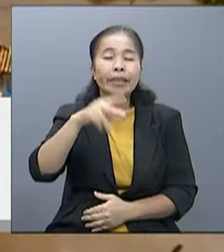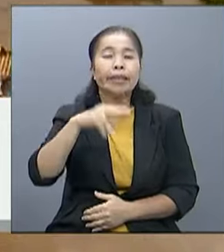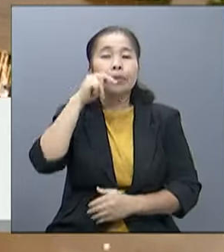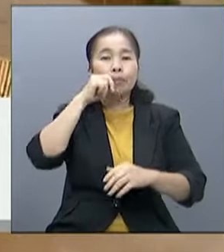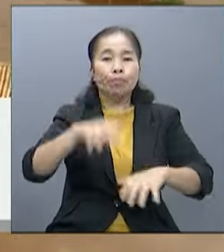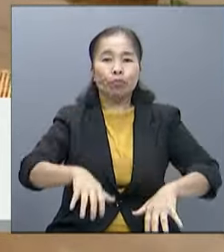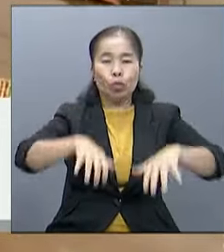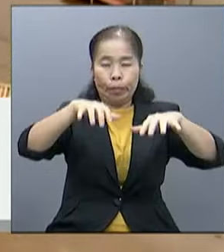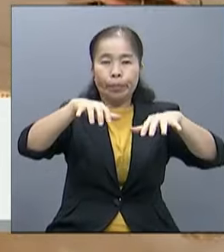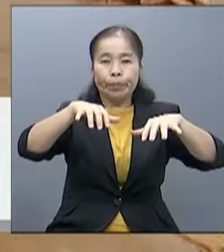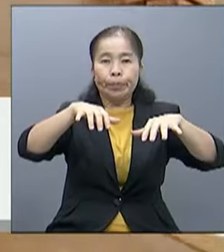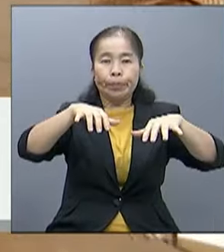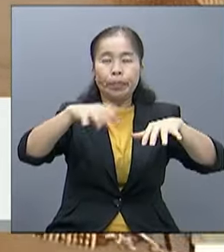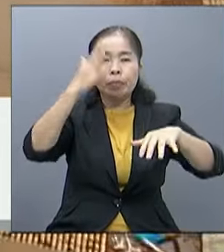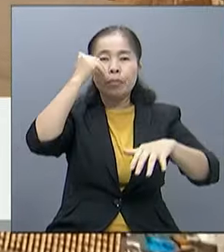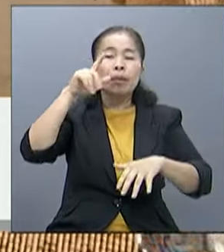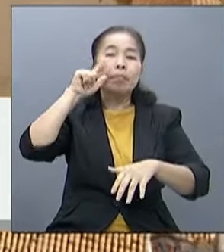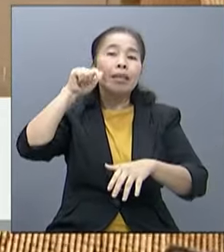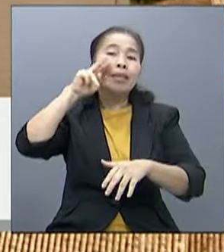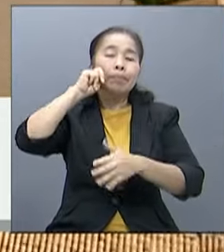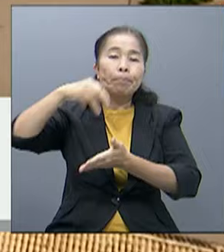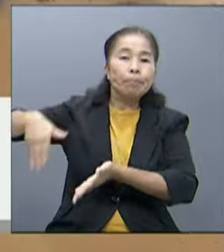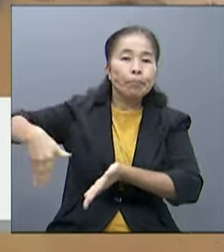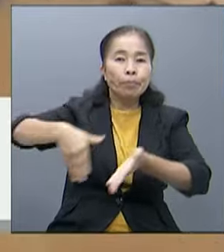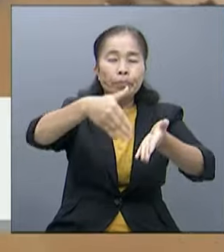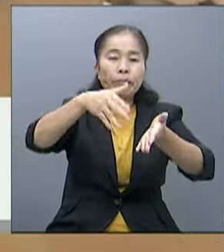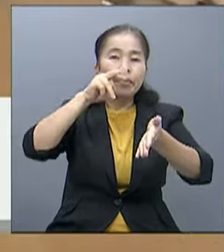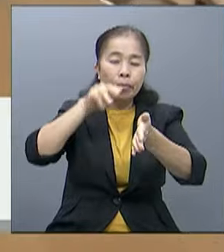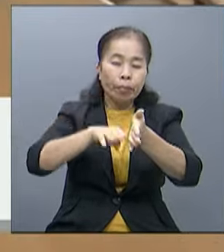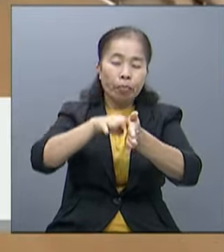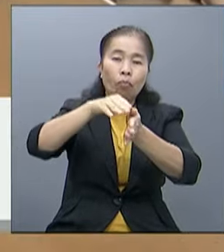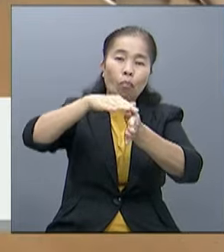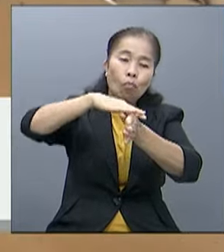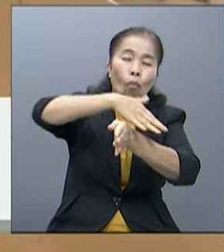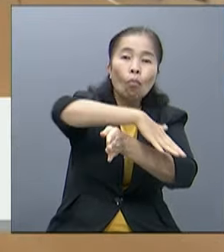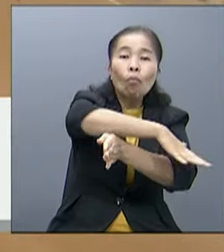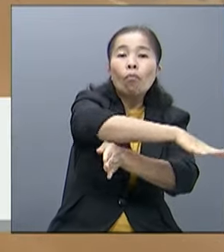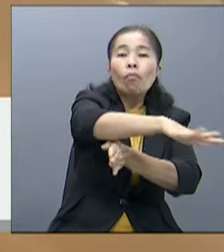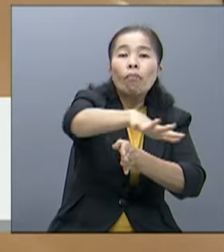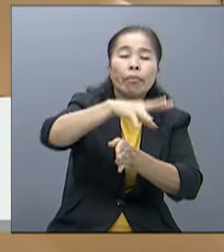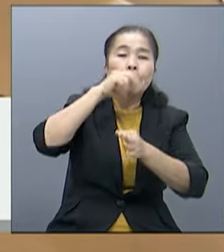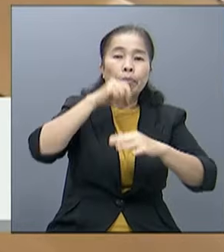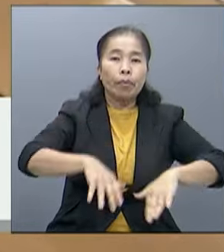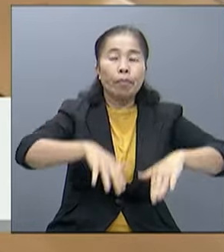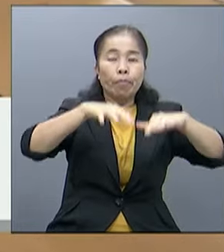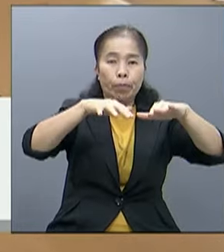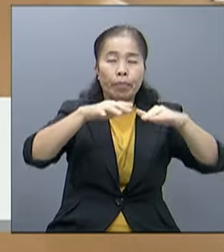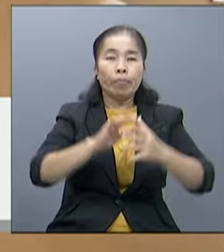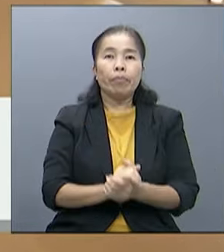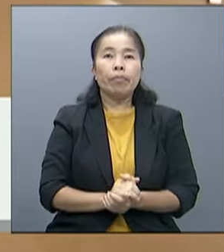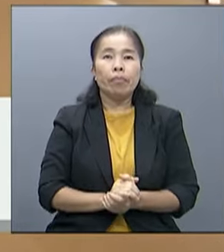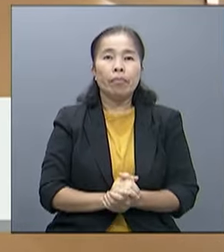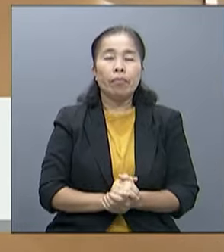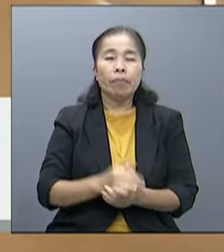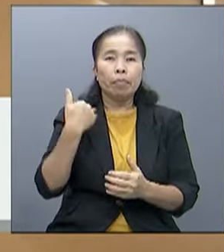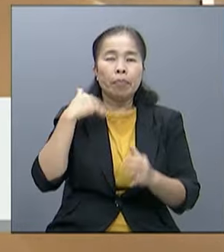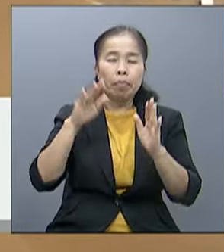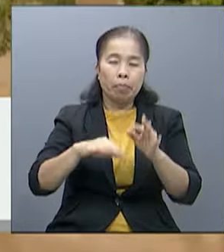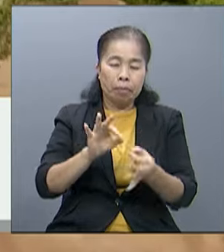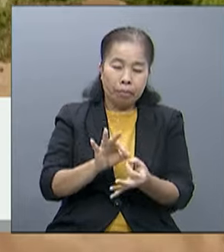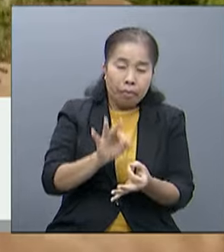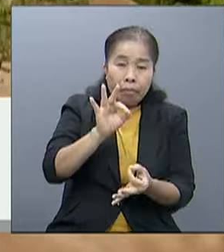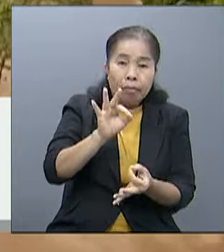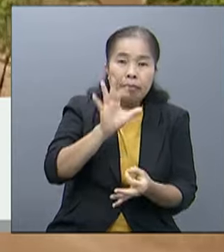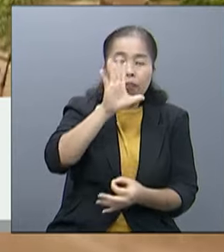ากระดับน้ำของแม่น้ำที่ไหลผ่านเพิ่มสูงแต่ระดับ 5.3 เมตรสูงกว่าสถิติเดิมนะคะ